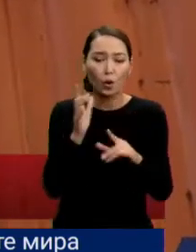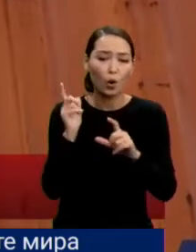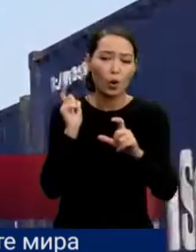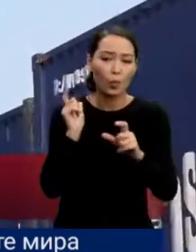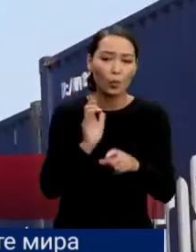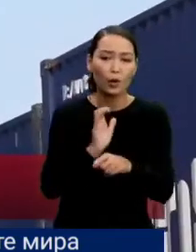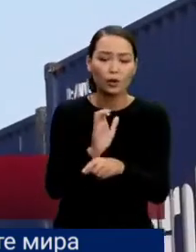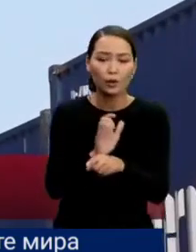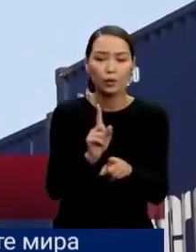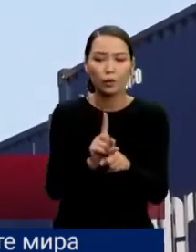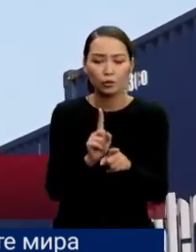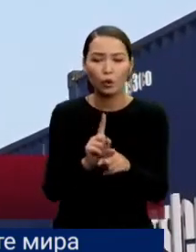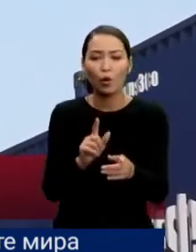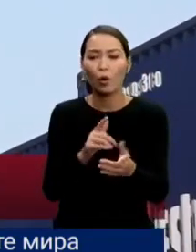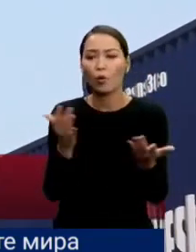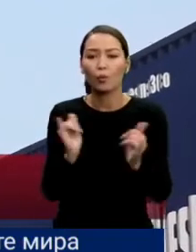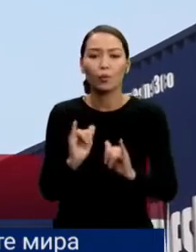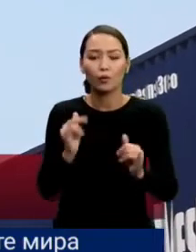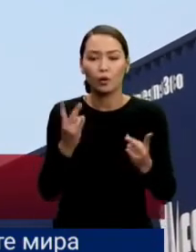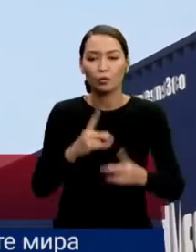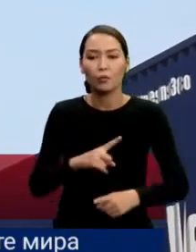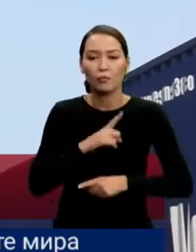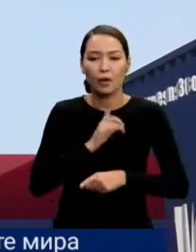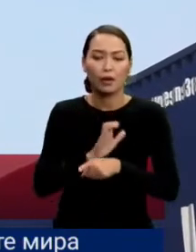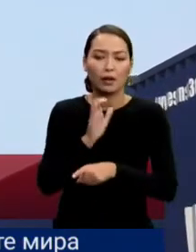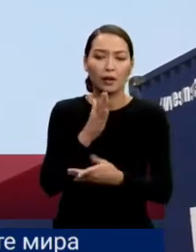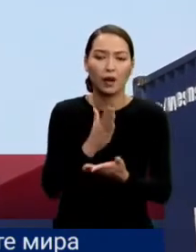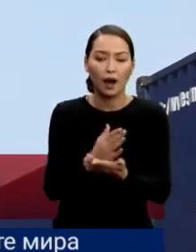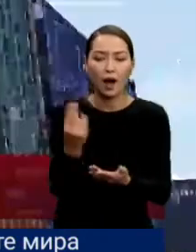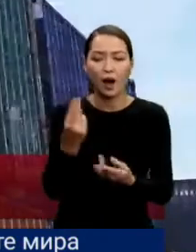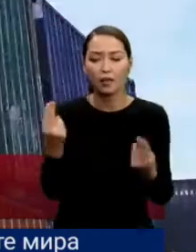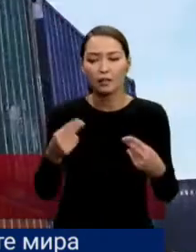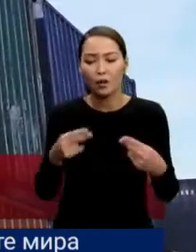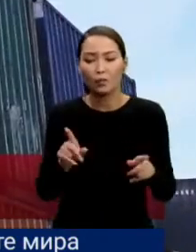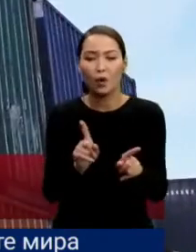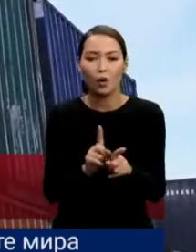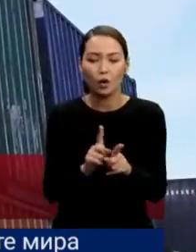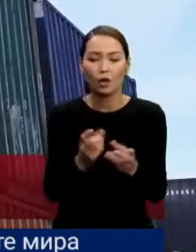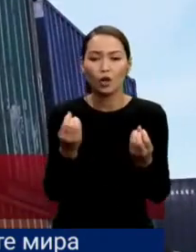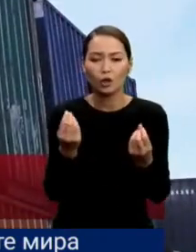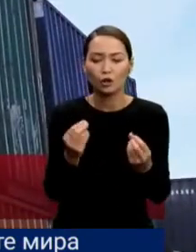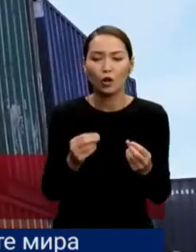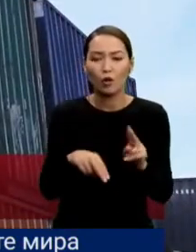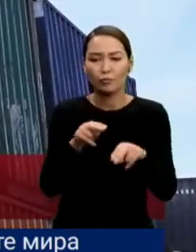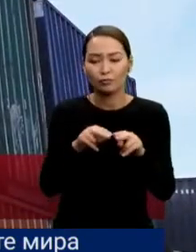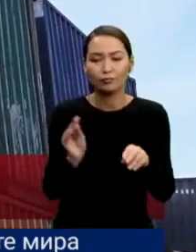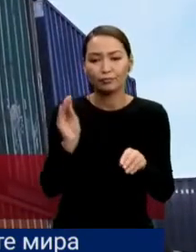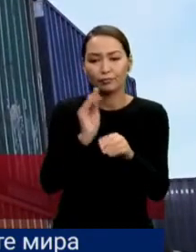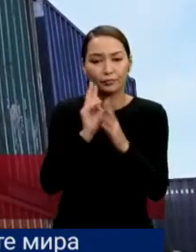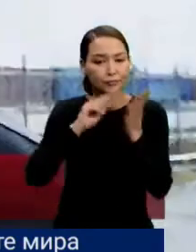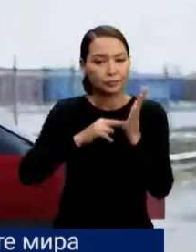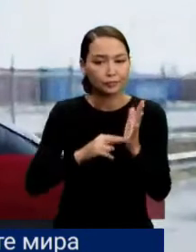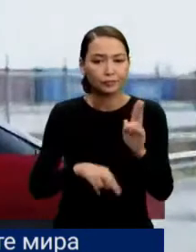тұтынушының қалаған нүктесіне дейін жеткізіп бере алады. Алдағы жылы Астанадағы терминалының өрісін кеңейтіп, қосымша құрылыс жұмыстарын жүргізуді жоспарлап